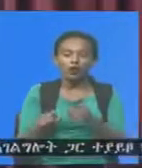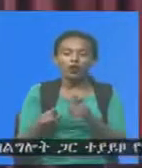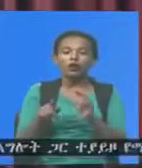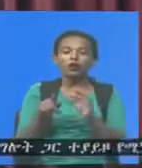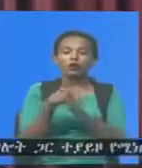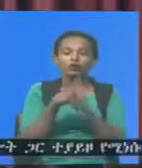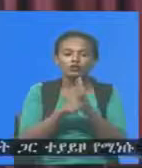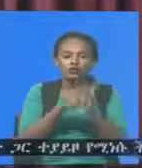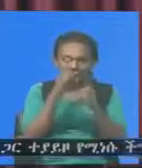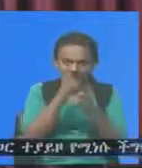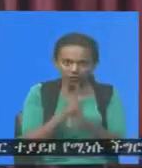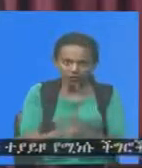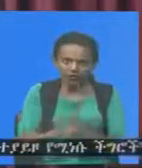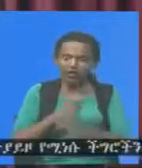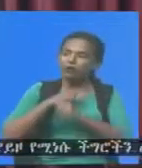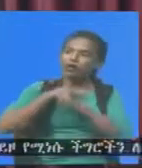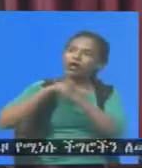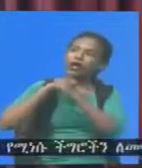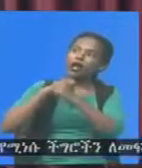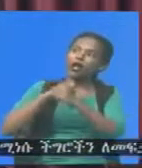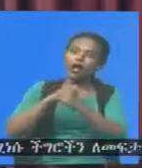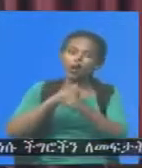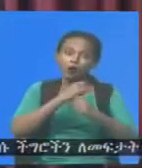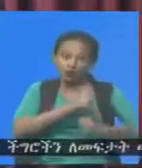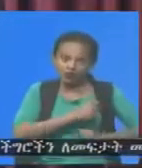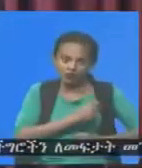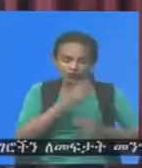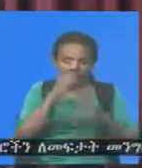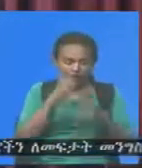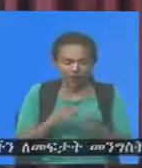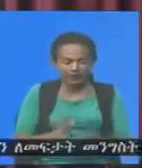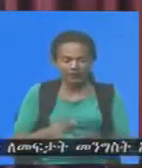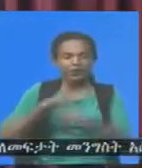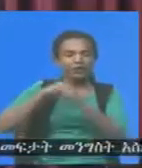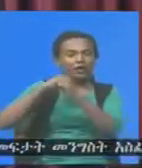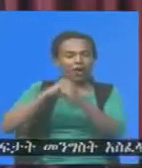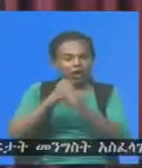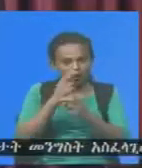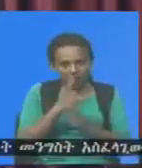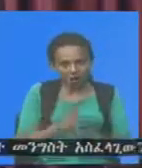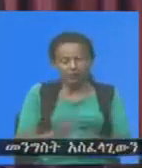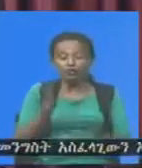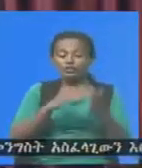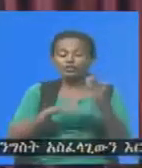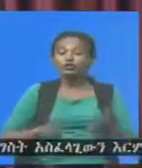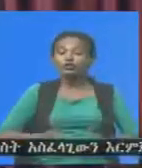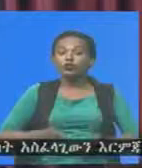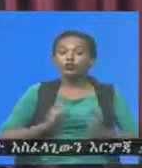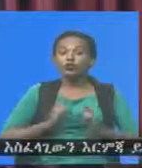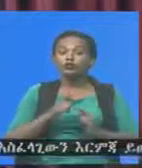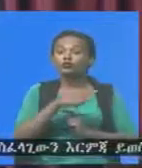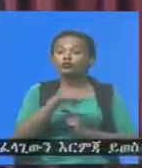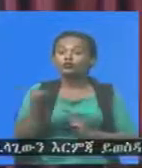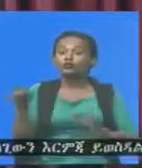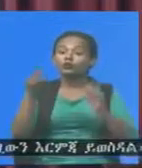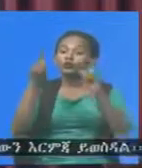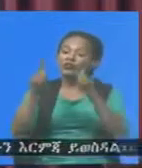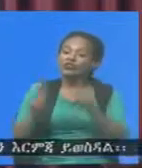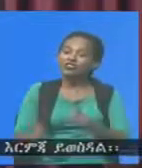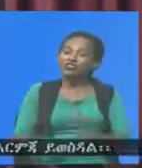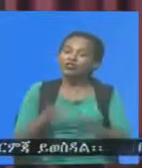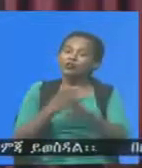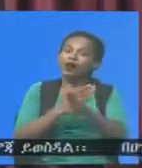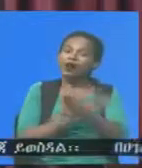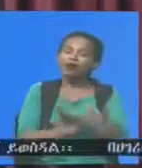ማክበር፣ መከላከያ ማክበር፣ የደህንነት ተቋማት ማክበር፣ ችግር ሲኖርባቸው እነሱ መፈተሽና ማረም